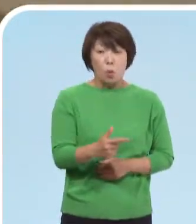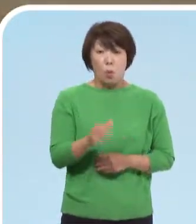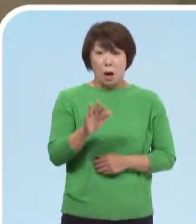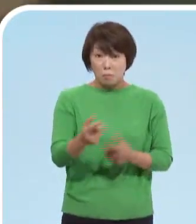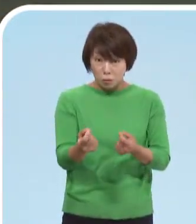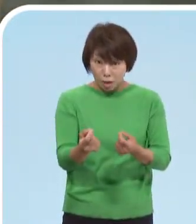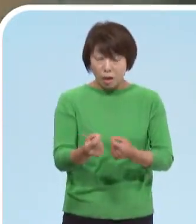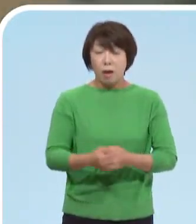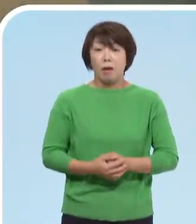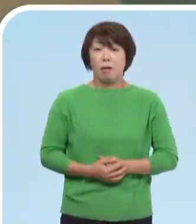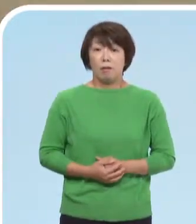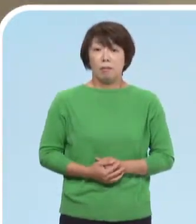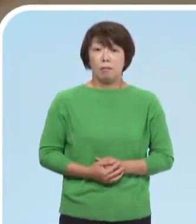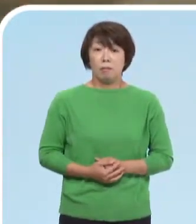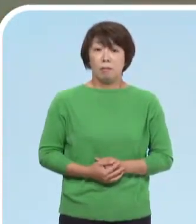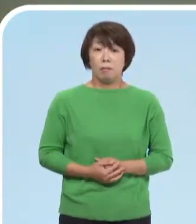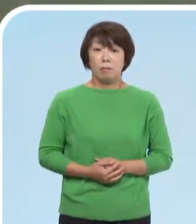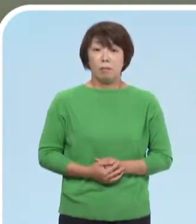スピードですね。